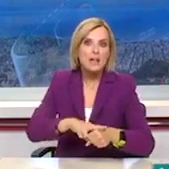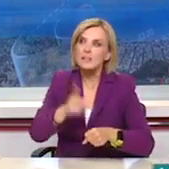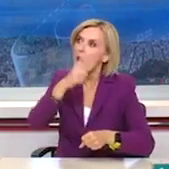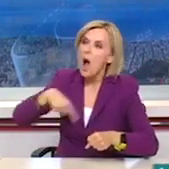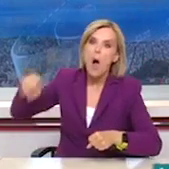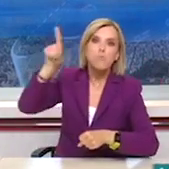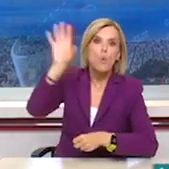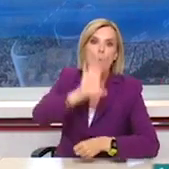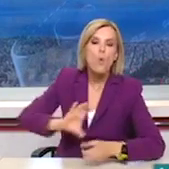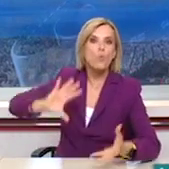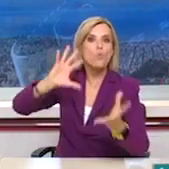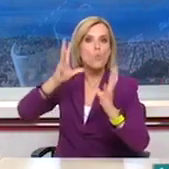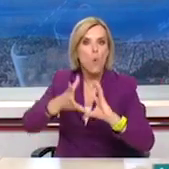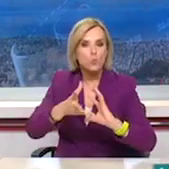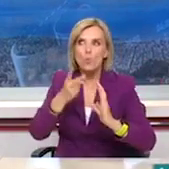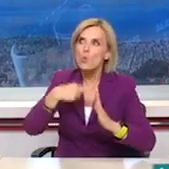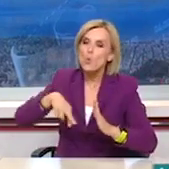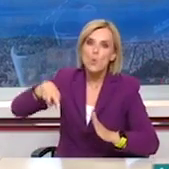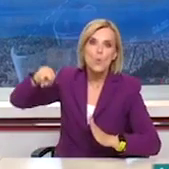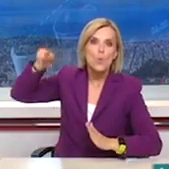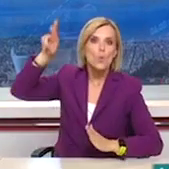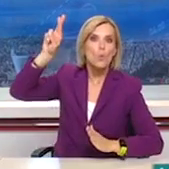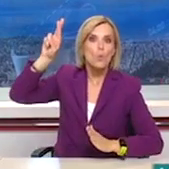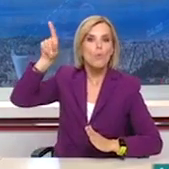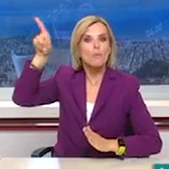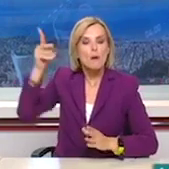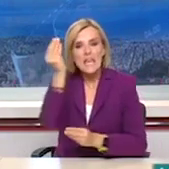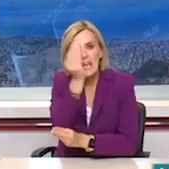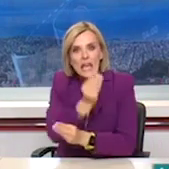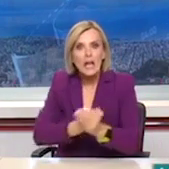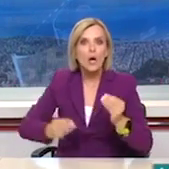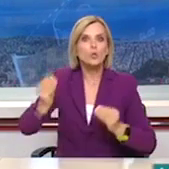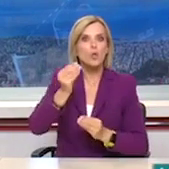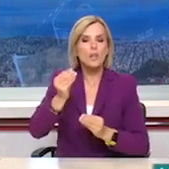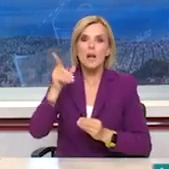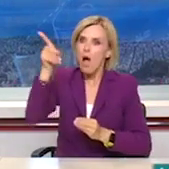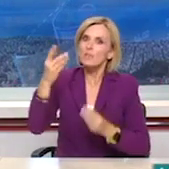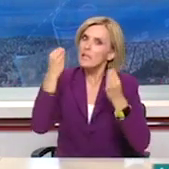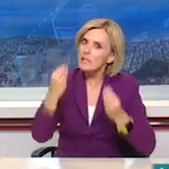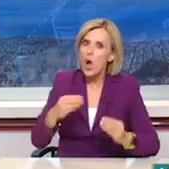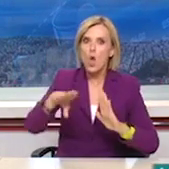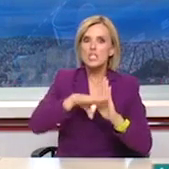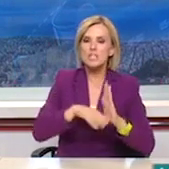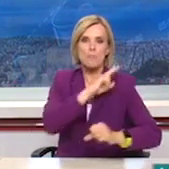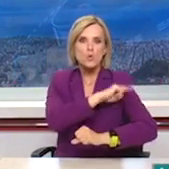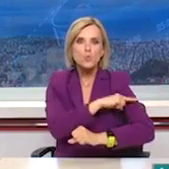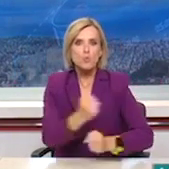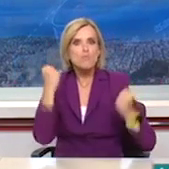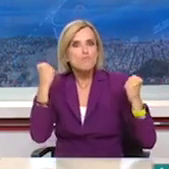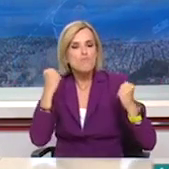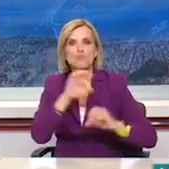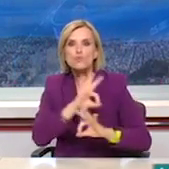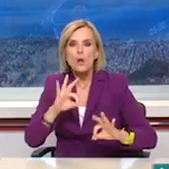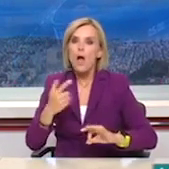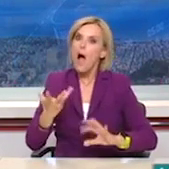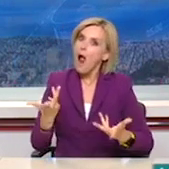πολύ περισσότερες. Πολύ περισσότερο έτοιμες σε εισαγωγικά υγειονομικά χώρες. Καταλυτική ήταν η συμμετοχή του κόσμου